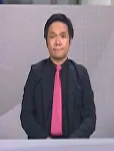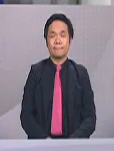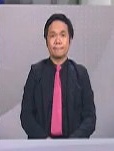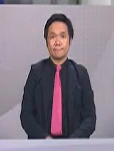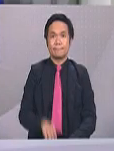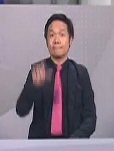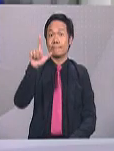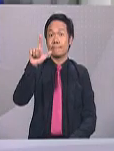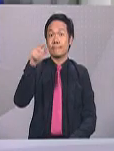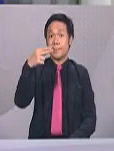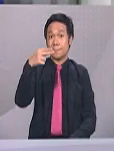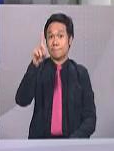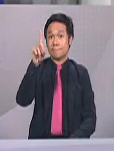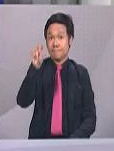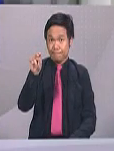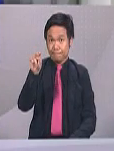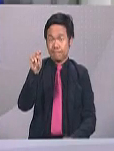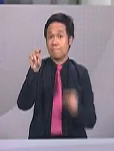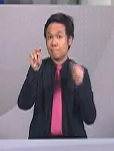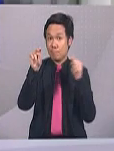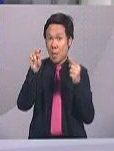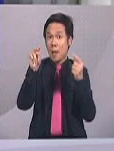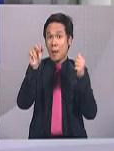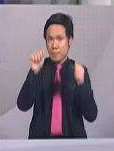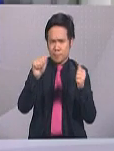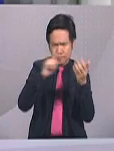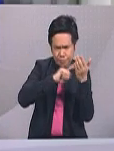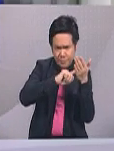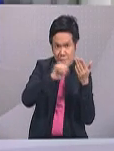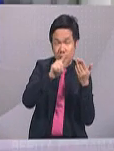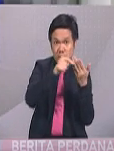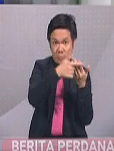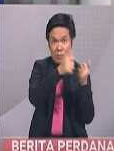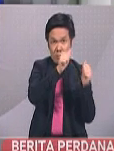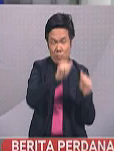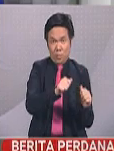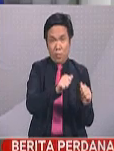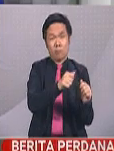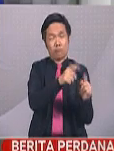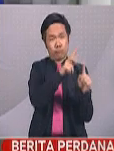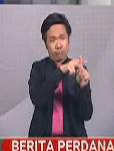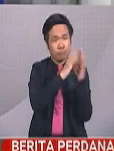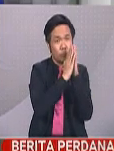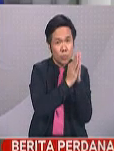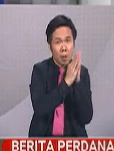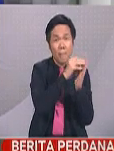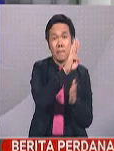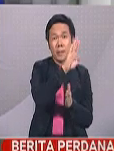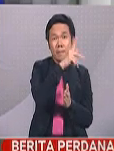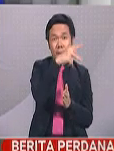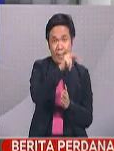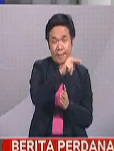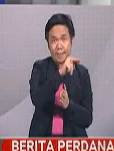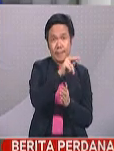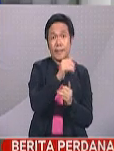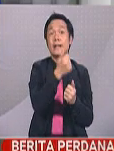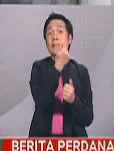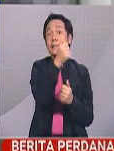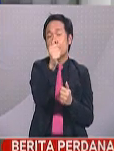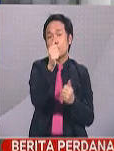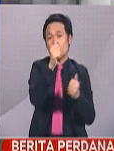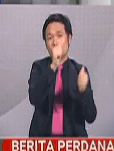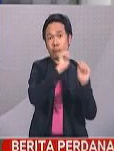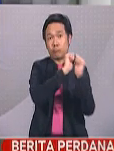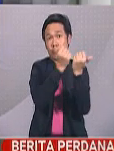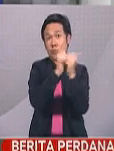Lembaga Hasil Dalam Negeri LHDN membuat semakan kelayakan permohonan bantuan prihatin nasional BPN dengan 10 agensi lain bagi